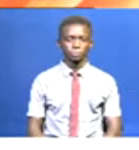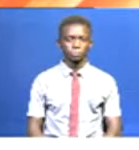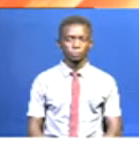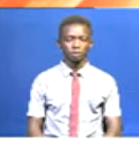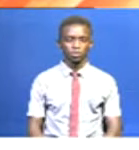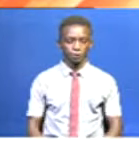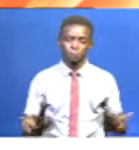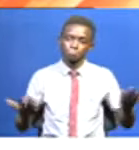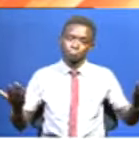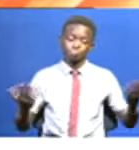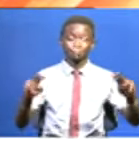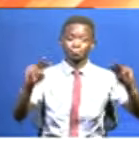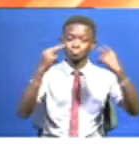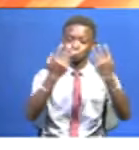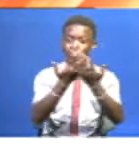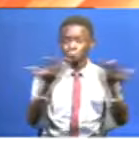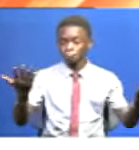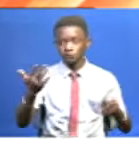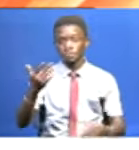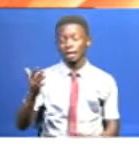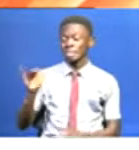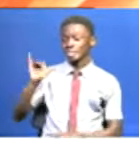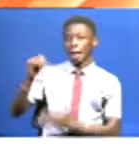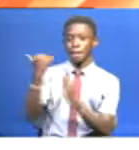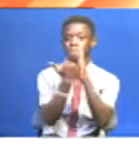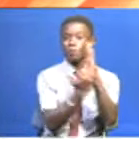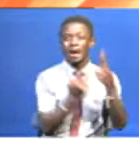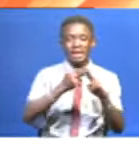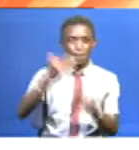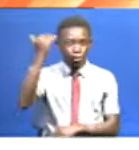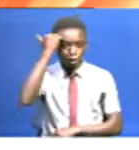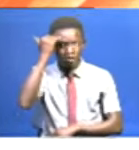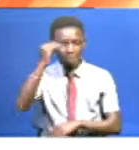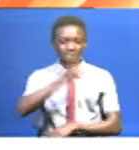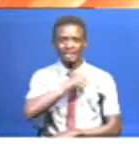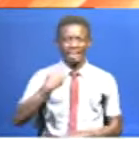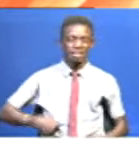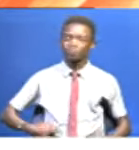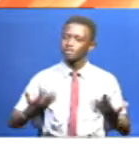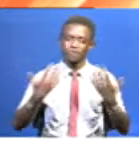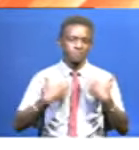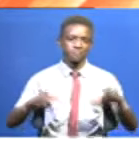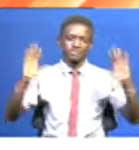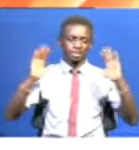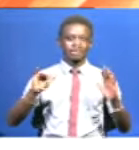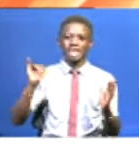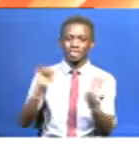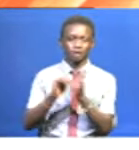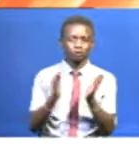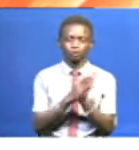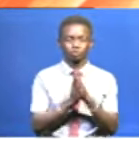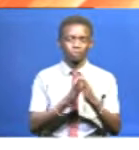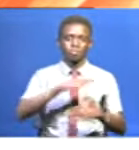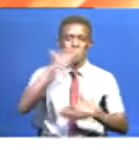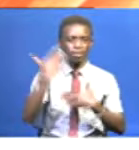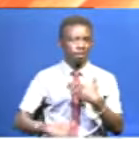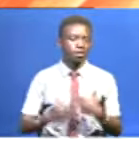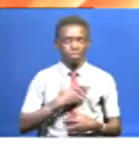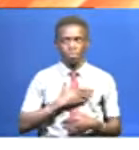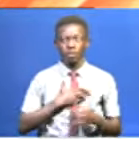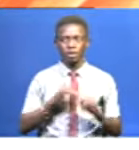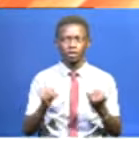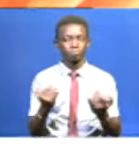Basi mtazamaji, makala hayo ya Ifahamu China yanatufikisha kwenye tamati ya kurunzi mashinani. Shukran sana kwa kutazama, lakini kumbuka